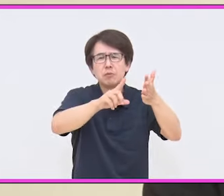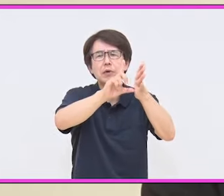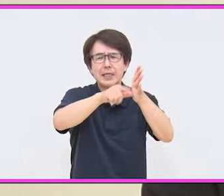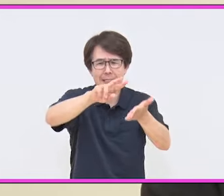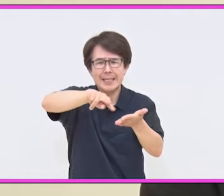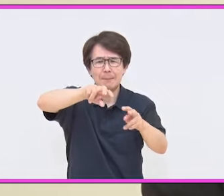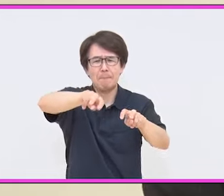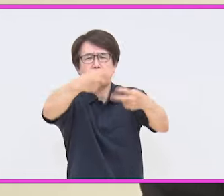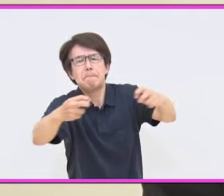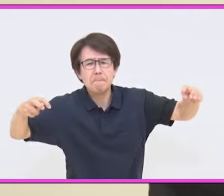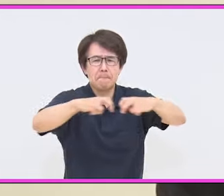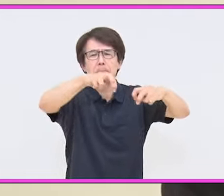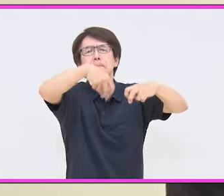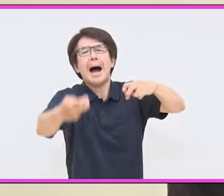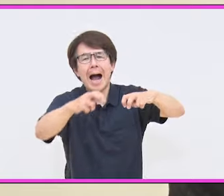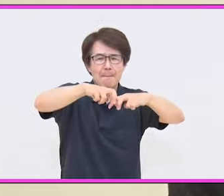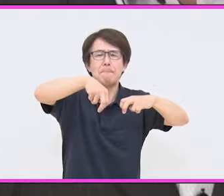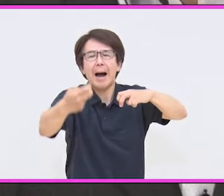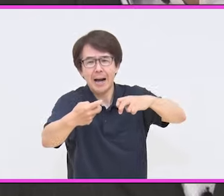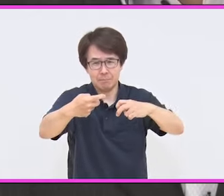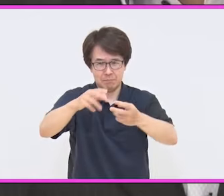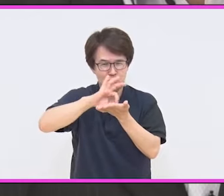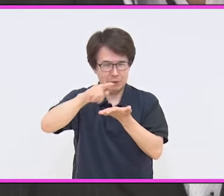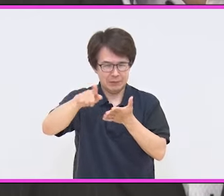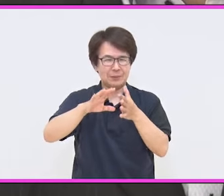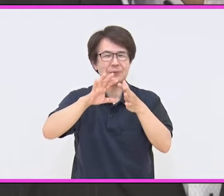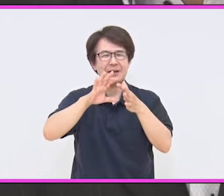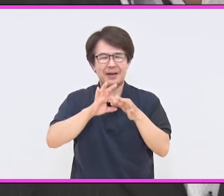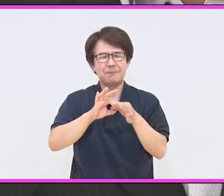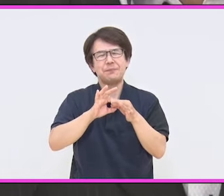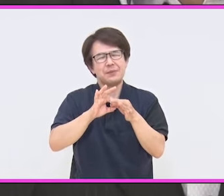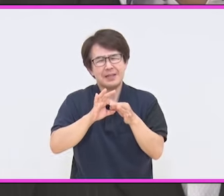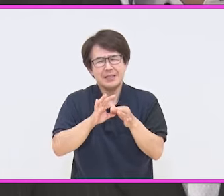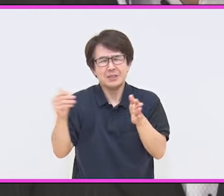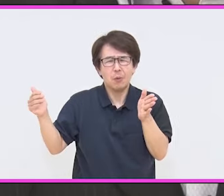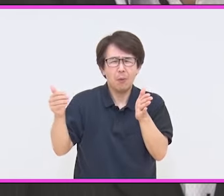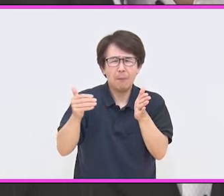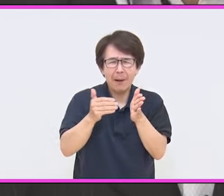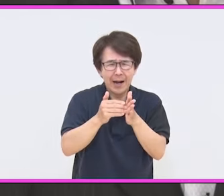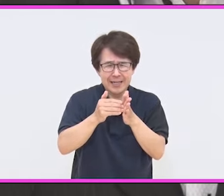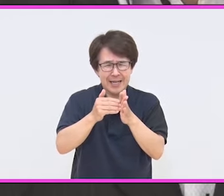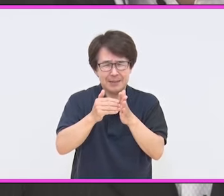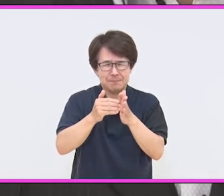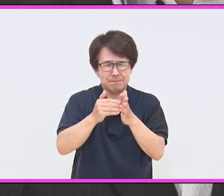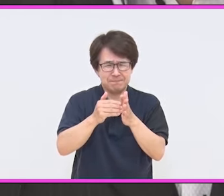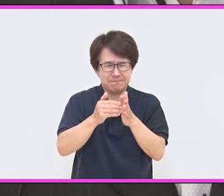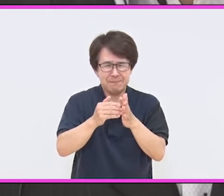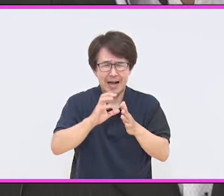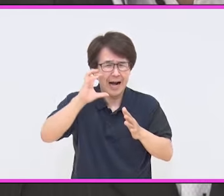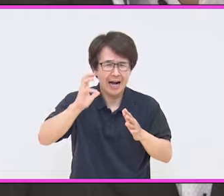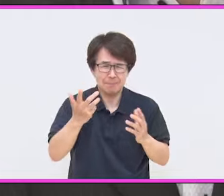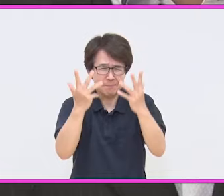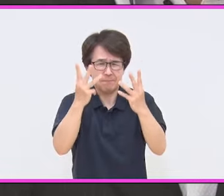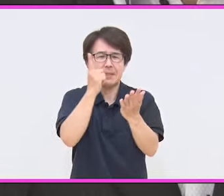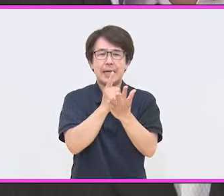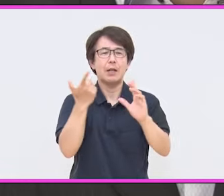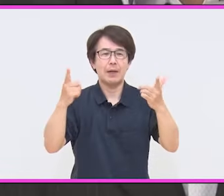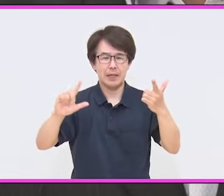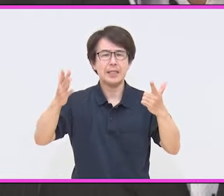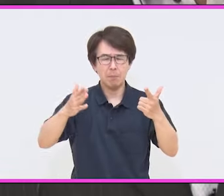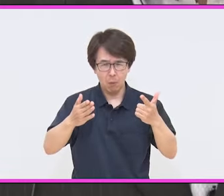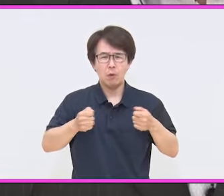で傷入るだろうとは言われるんですけど、そこまでひどく入ることもないんですけど、結構確保が難